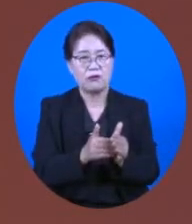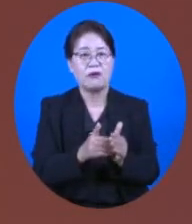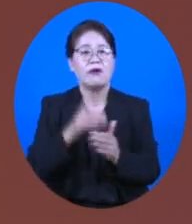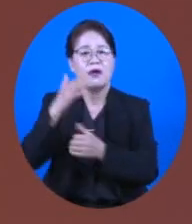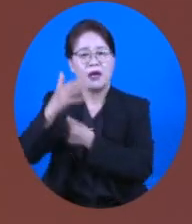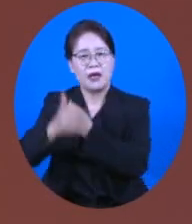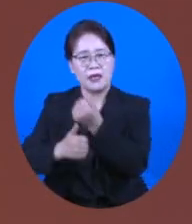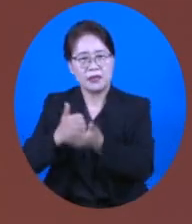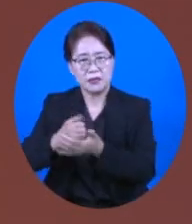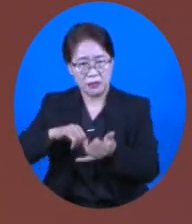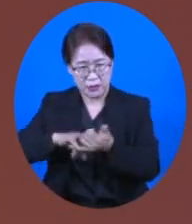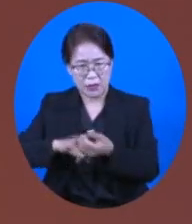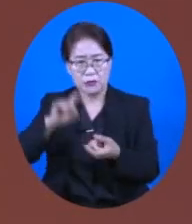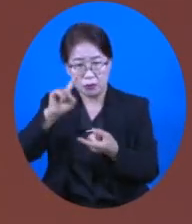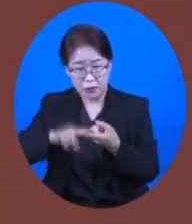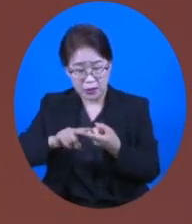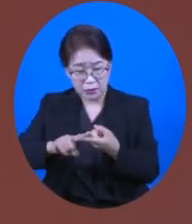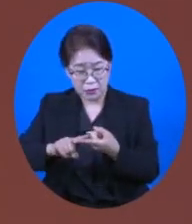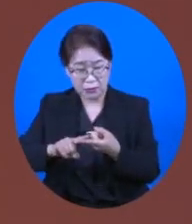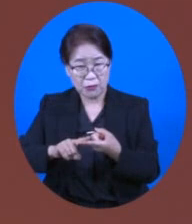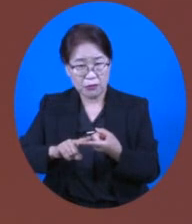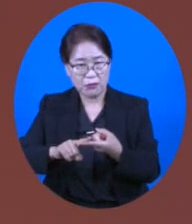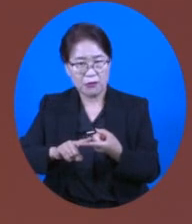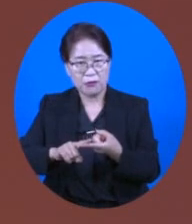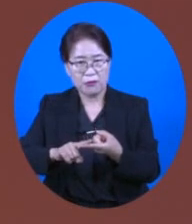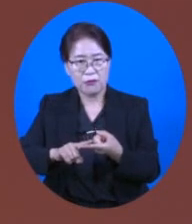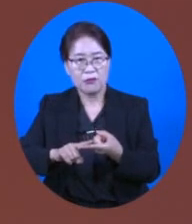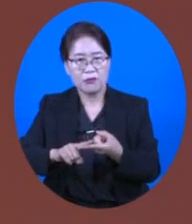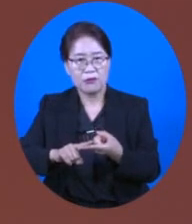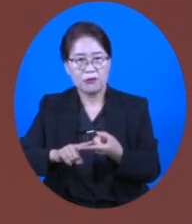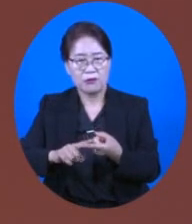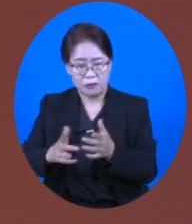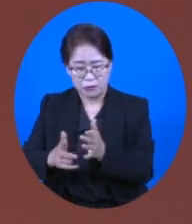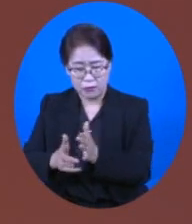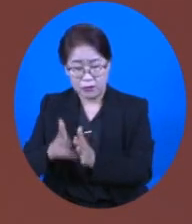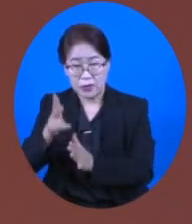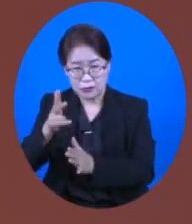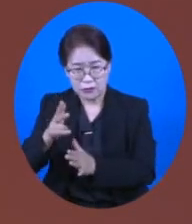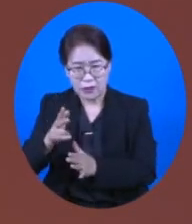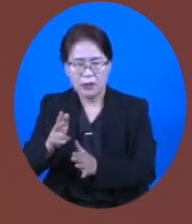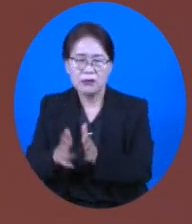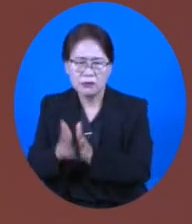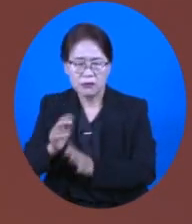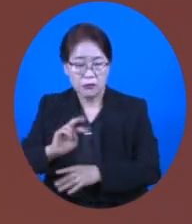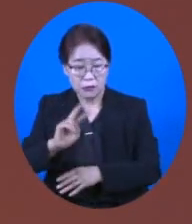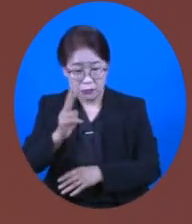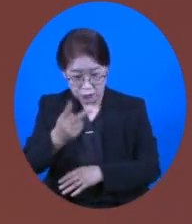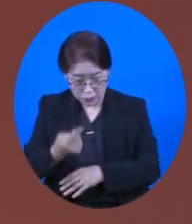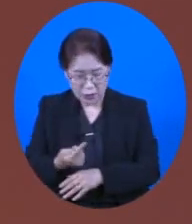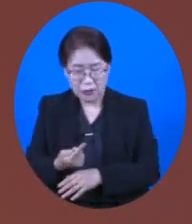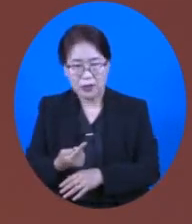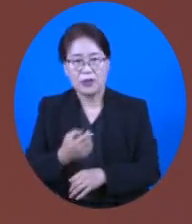하나님의 약속대로 그들을 다시 예루살렘으로 돌아오게 하셨어요.